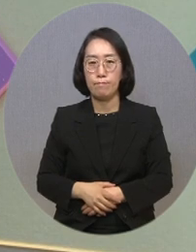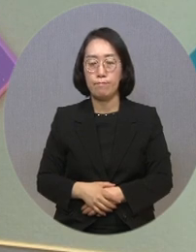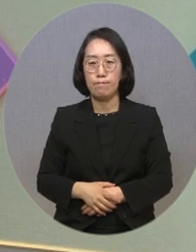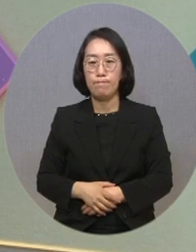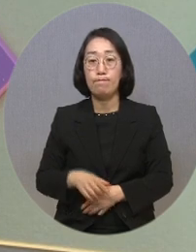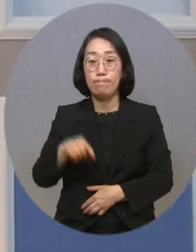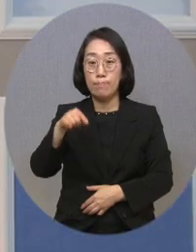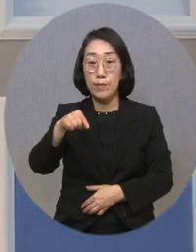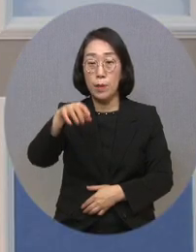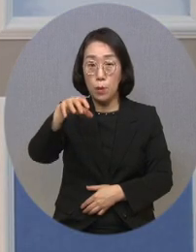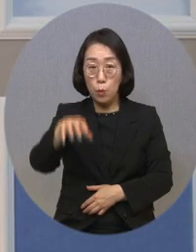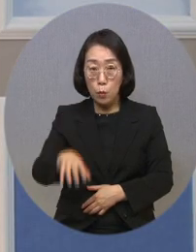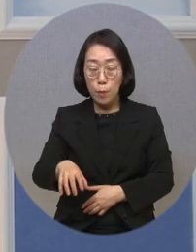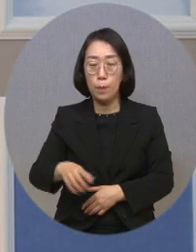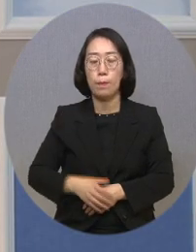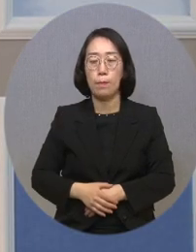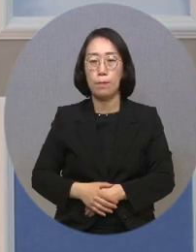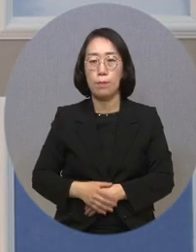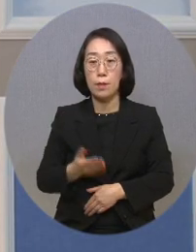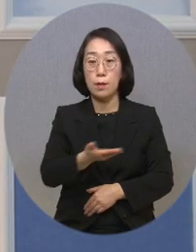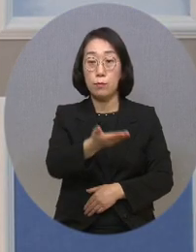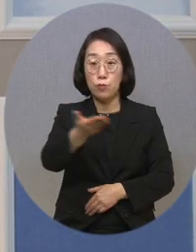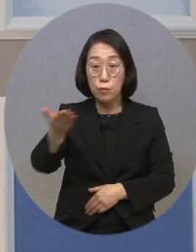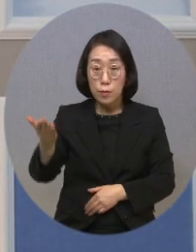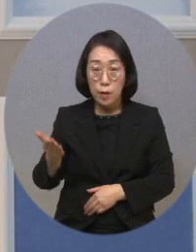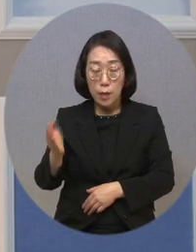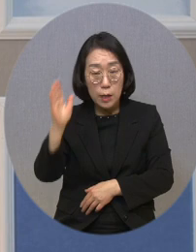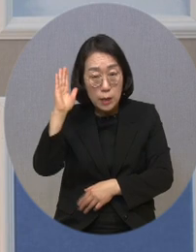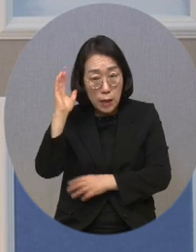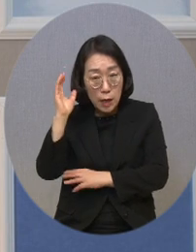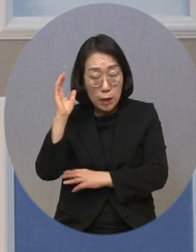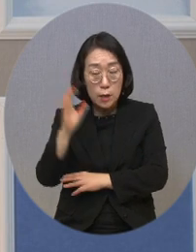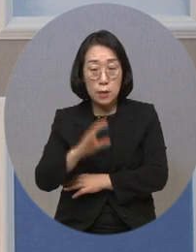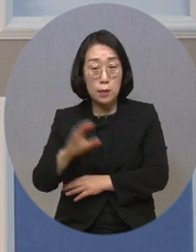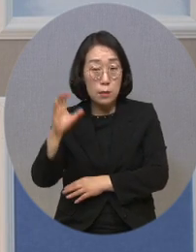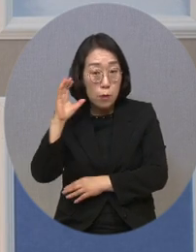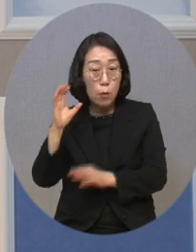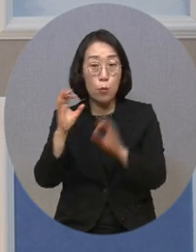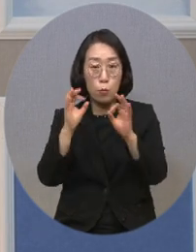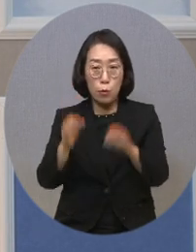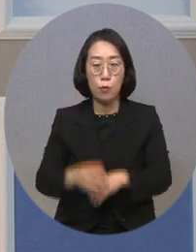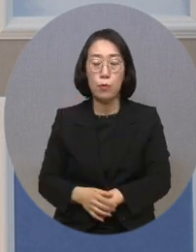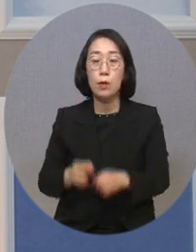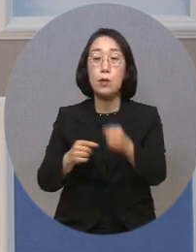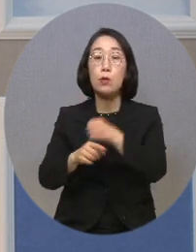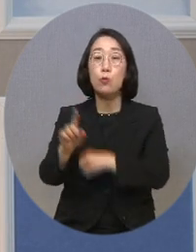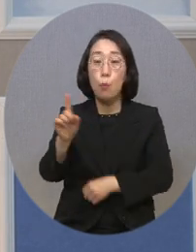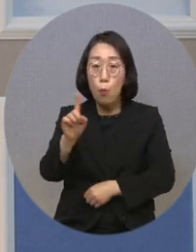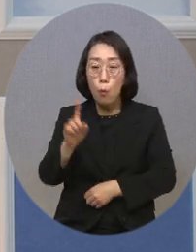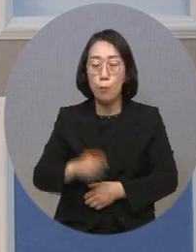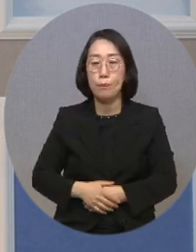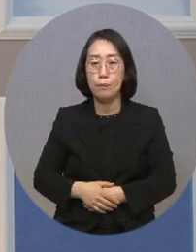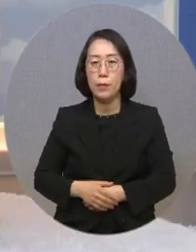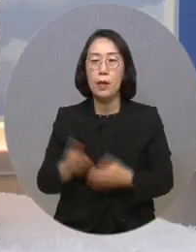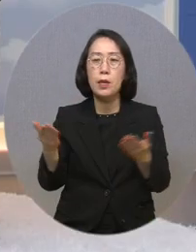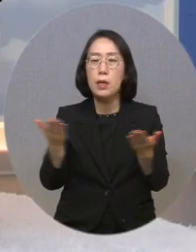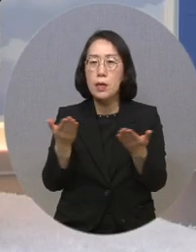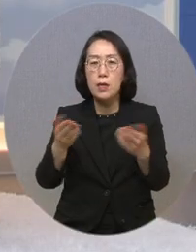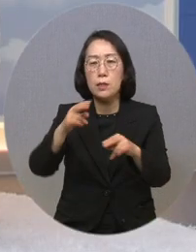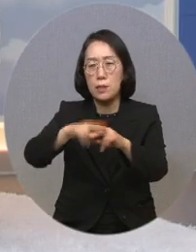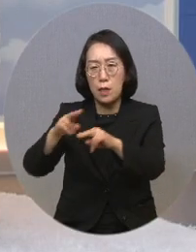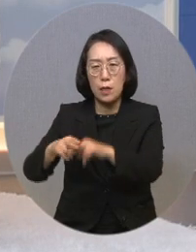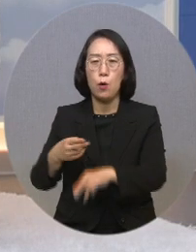있는데 그분들의 어떤 이야기를 들어보면 네. 먼저 이유가 지금 일자리가 없어서